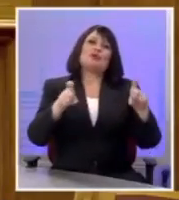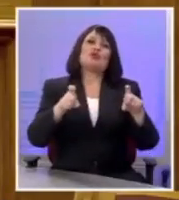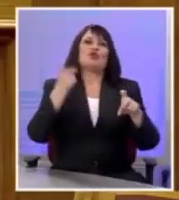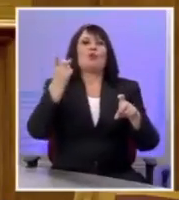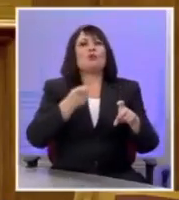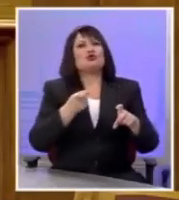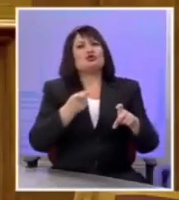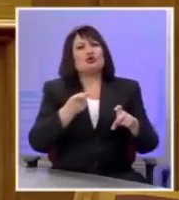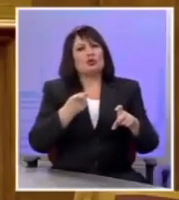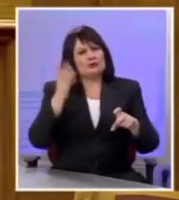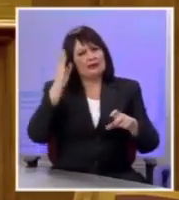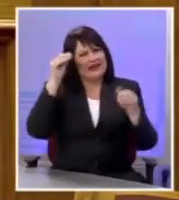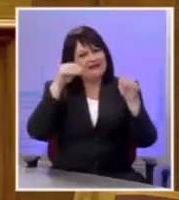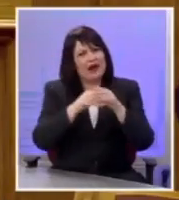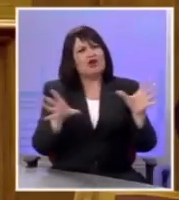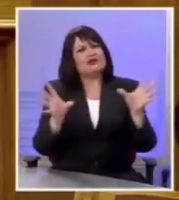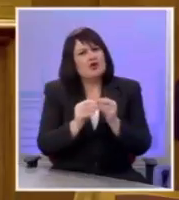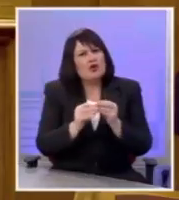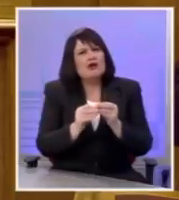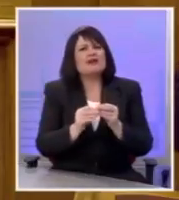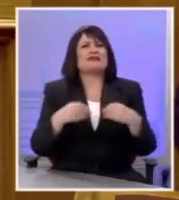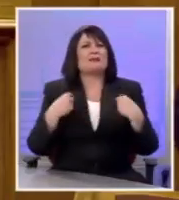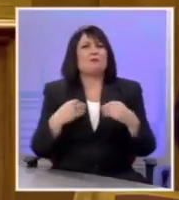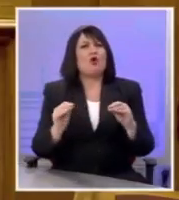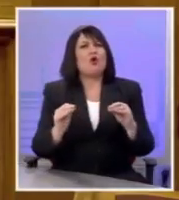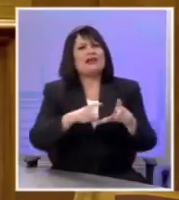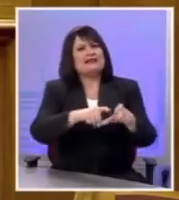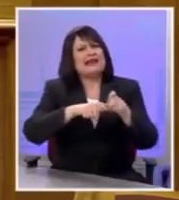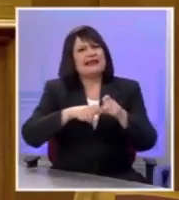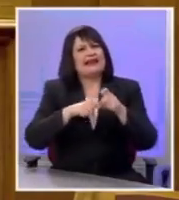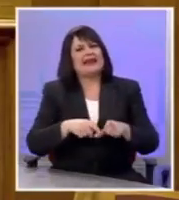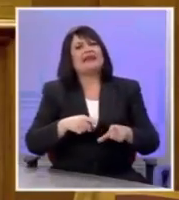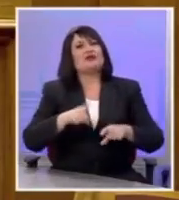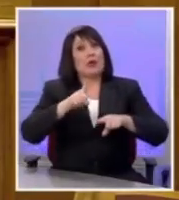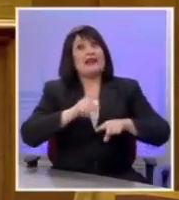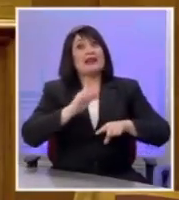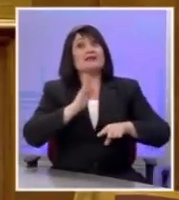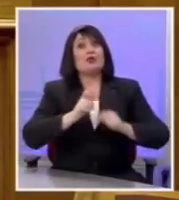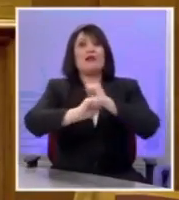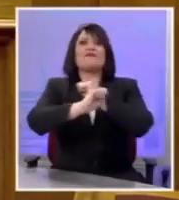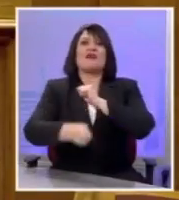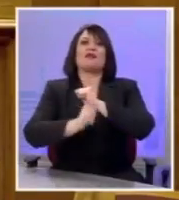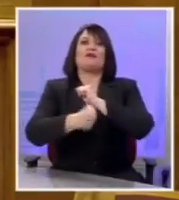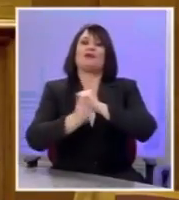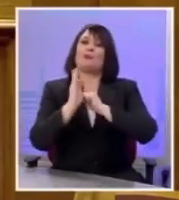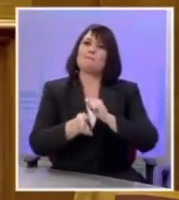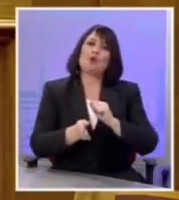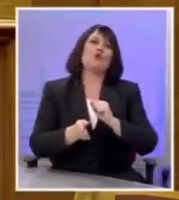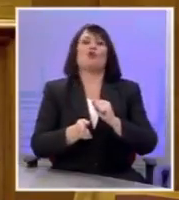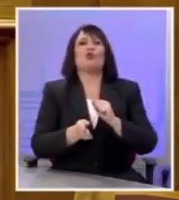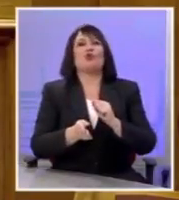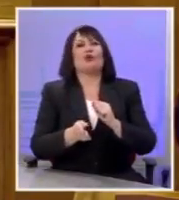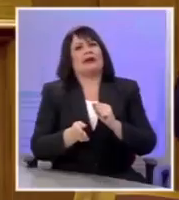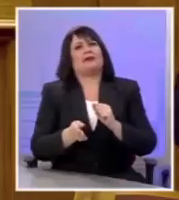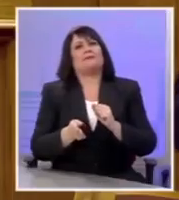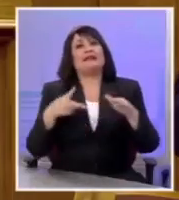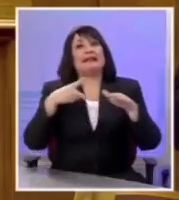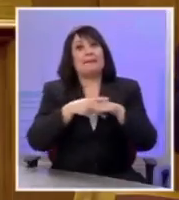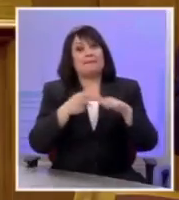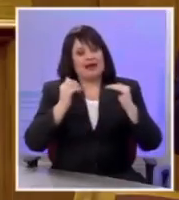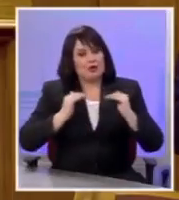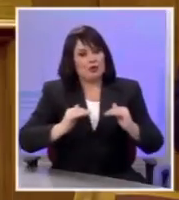κεφαλαίου, αποφάσεις για συγχώνεση ή για πώληση θυγατρικών τη. Μπορεί να ασκήσει βέτο σε κάθε απόφαση του ΔΟΥΣΟΥ, εφόσον κρίνει ότι